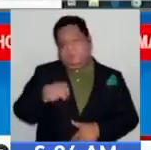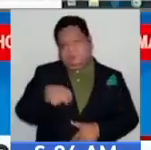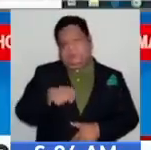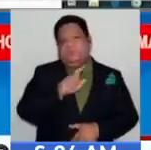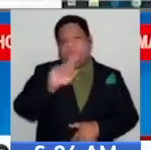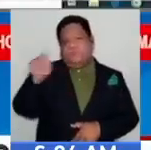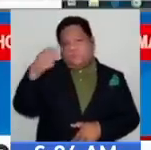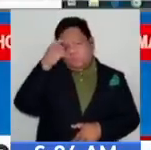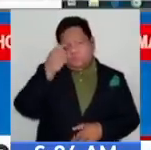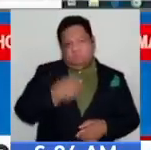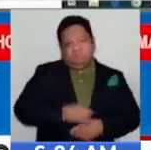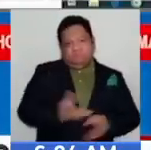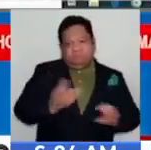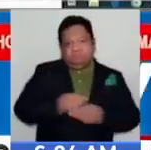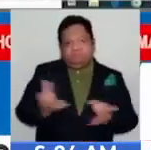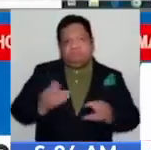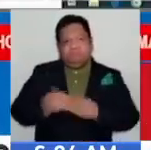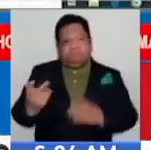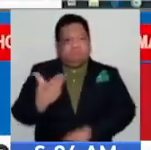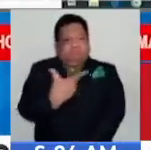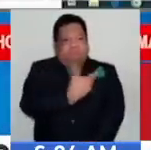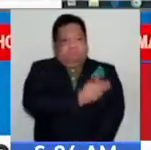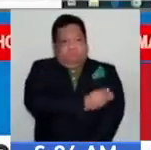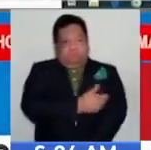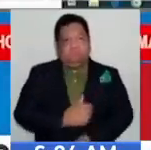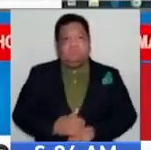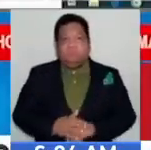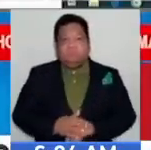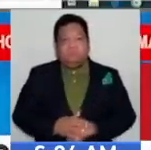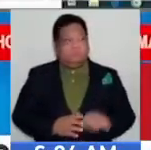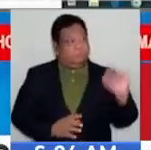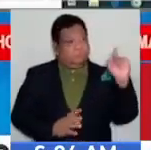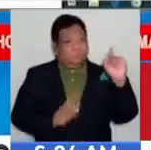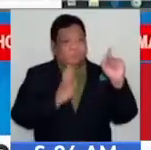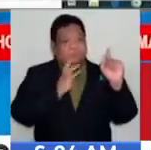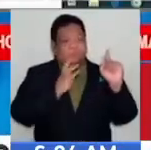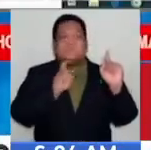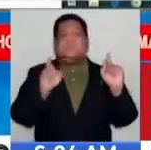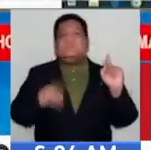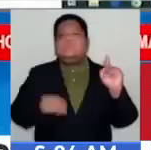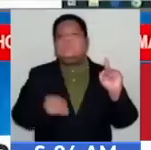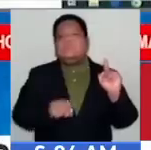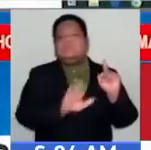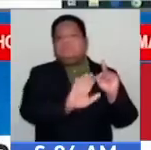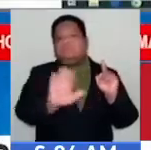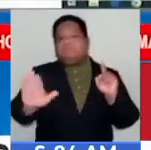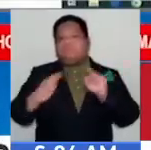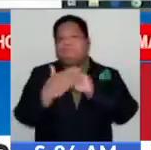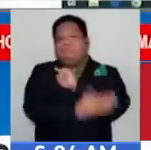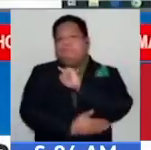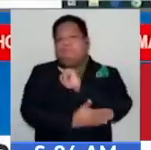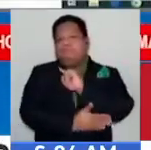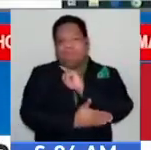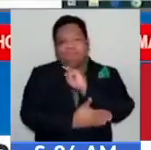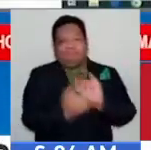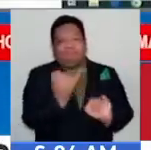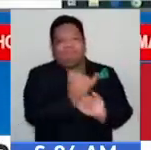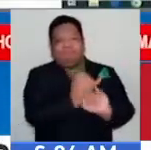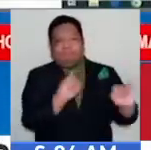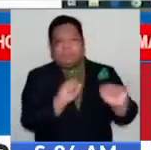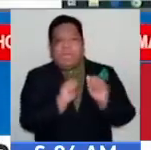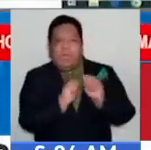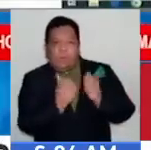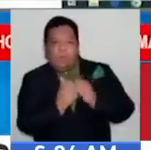each country will have to be self-sufficient. Kaya maapektuhan ito kapag ang gagawin ng ating Department of Health